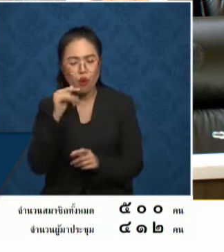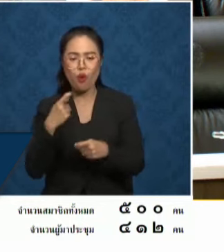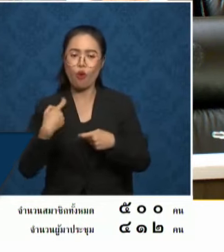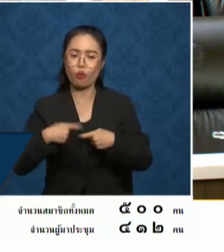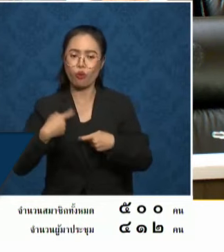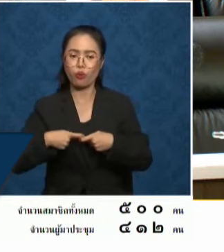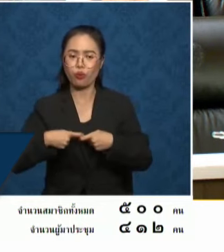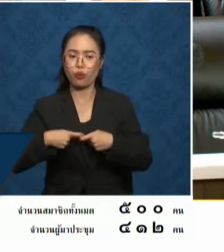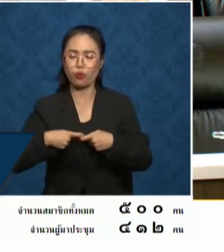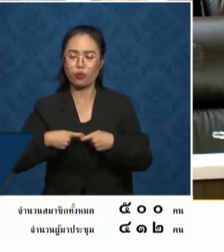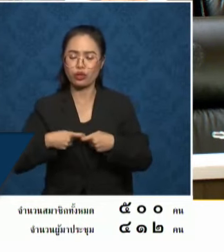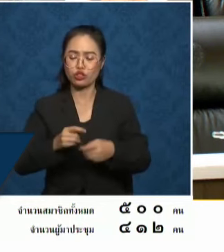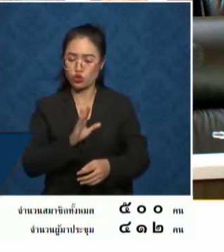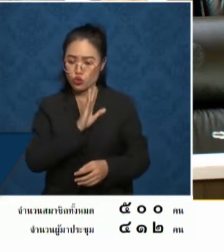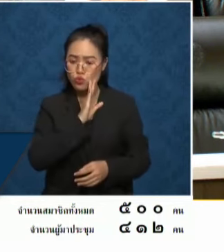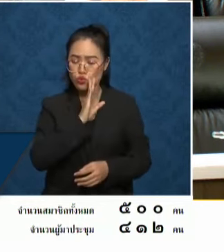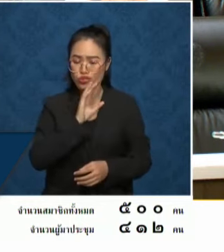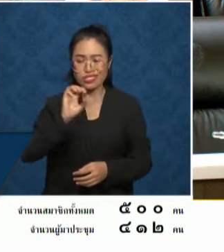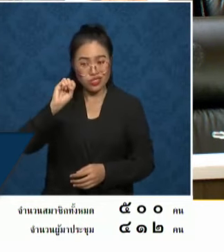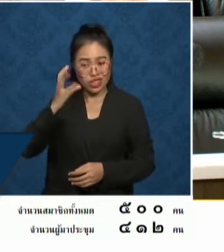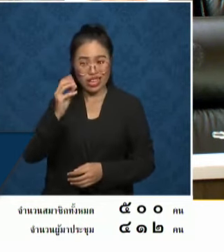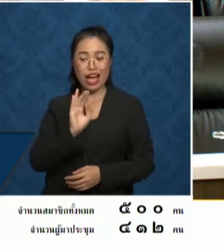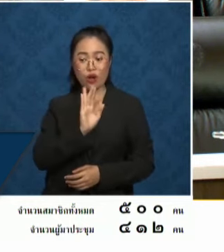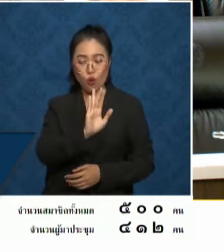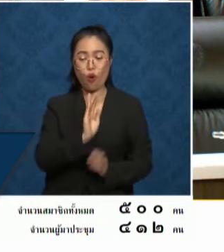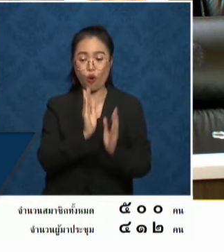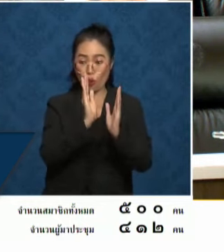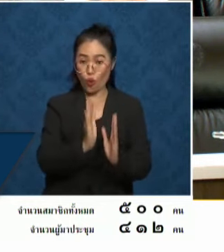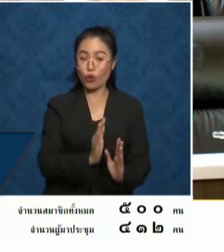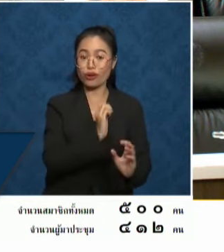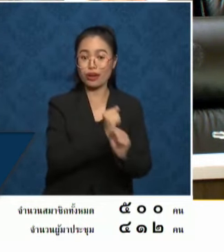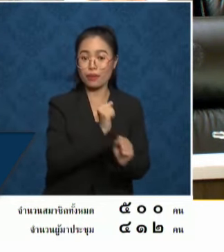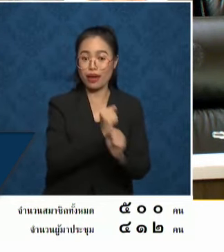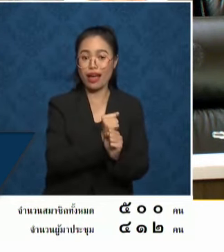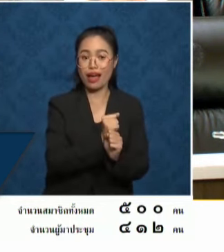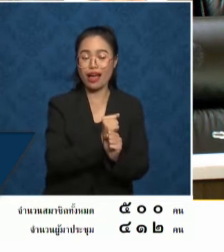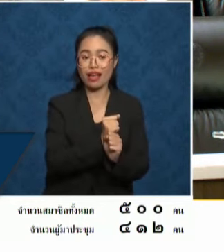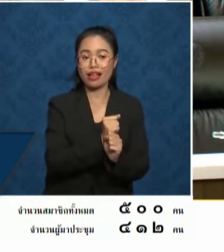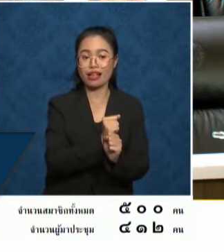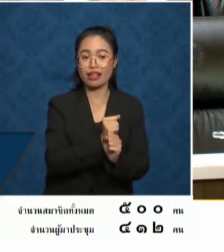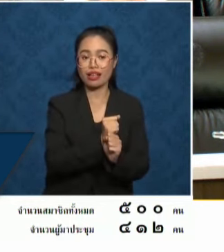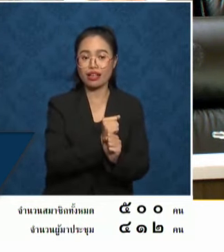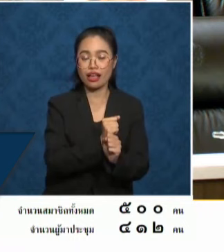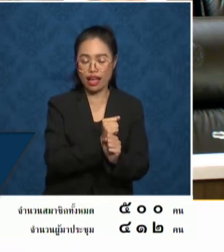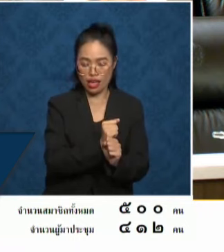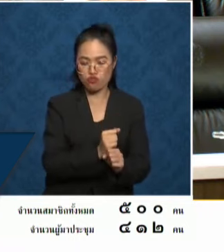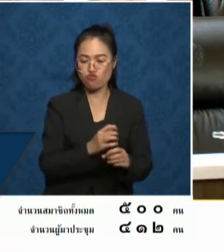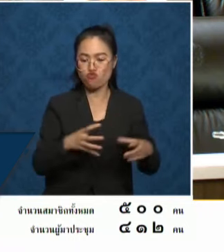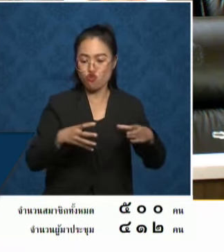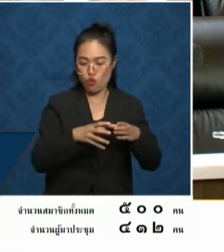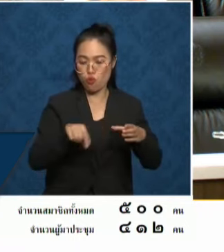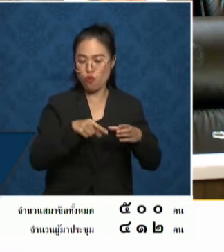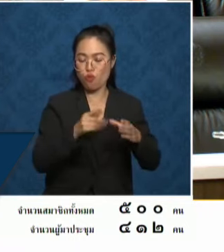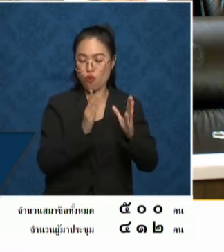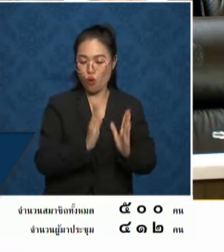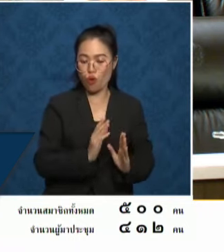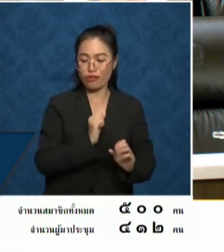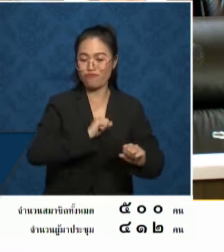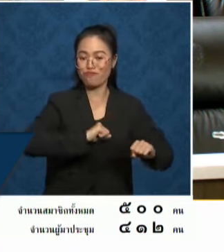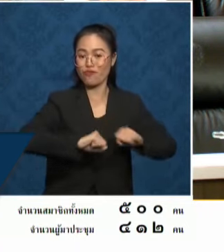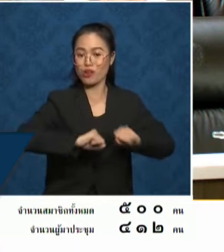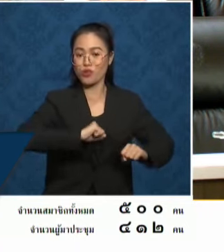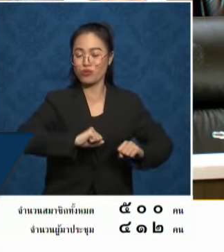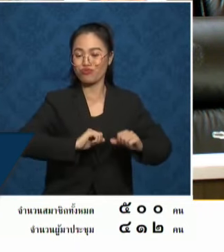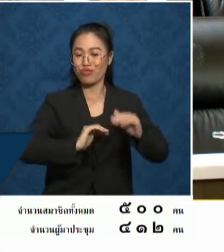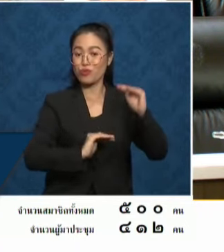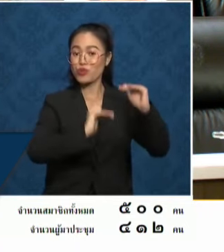งานคนทำงานที่ต้องได้รับสวัสดิการผู้สูงอายุมันอาจจะดูไม่เกี่ยวข้องกันใช่มั้ยคะแต่ใน